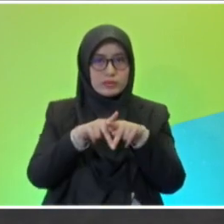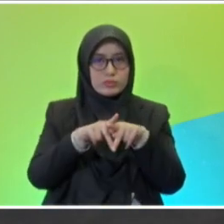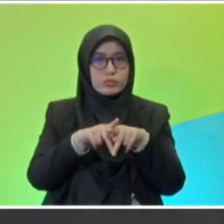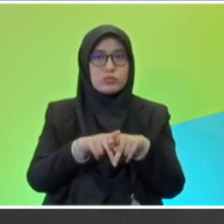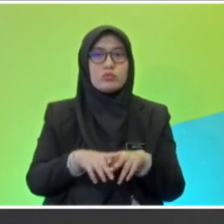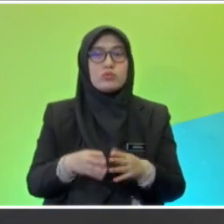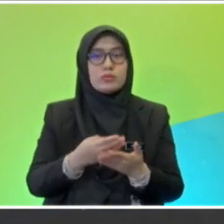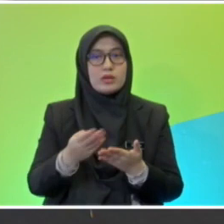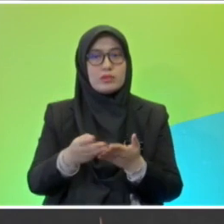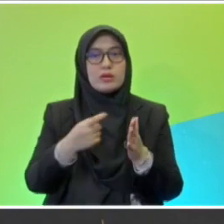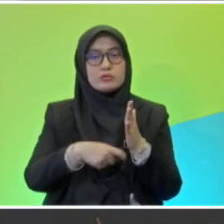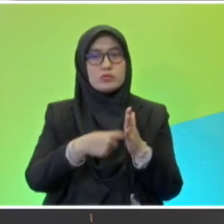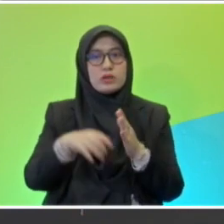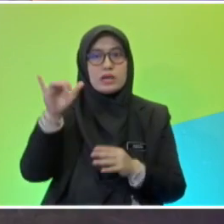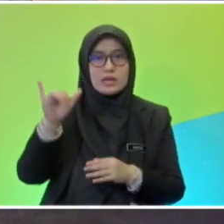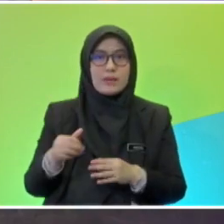Islam